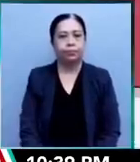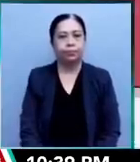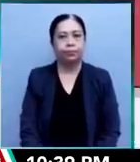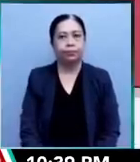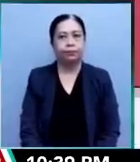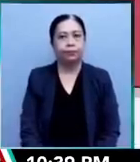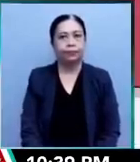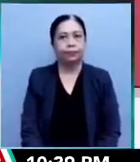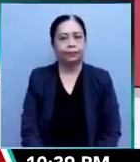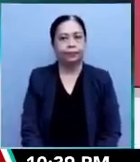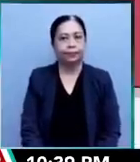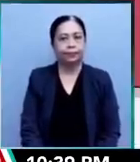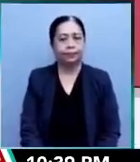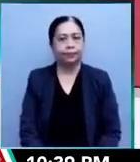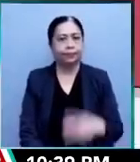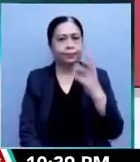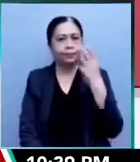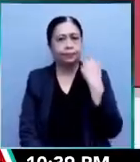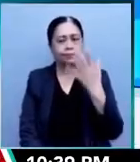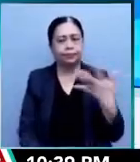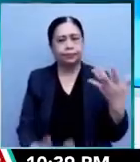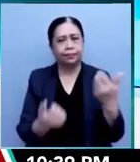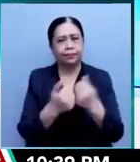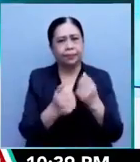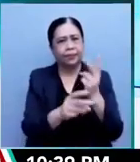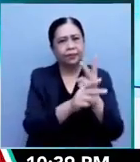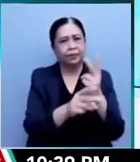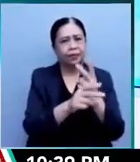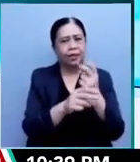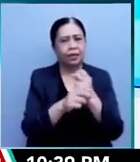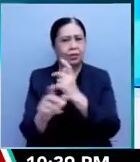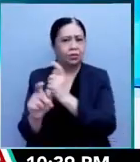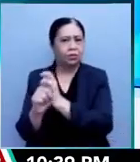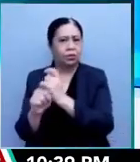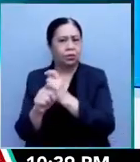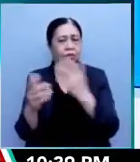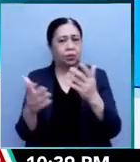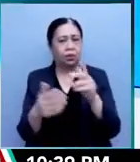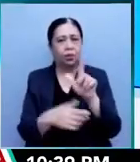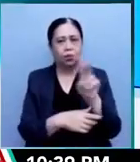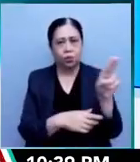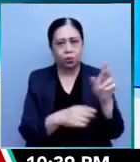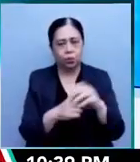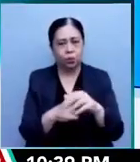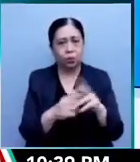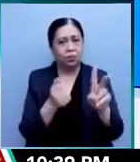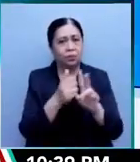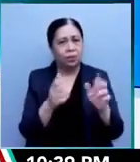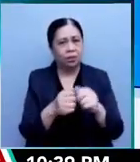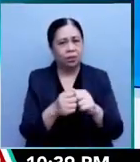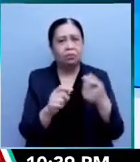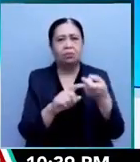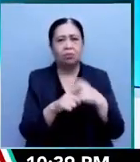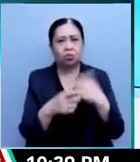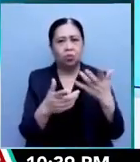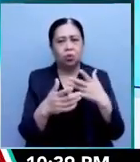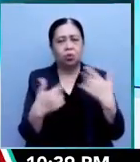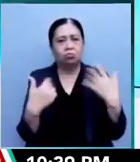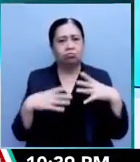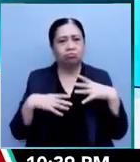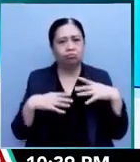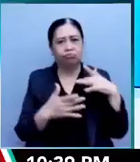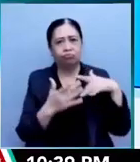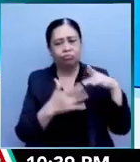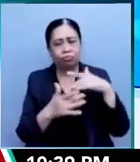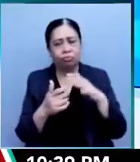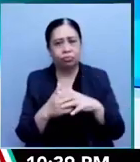anim ang patay sa banggaan ng van at trailer truck sa La Union ang mga biktima kagagaling lang sa pamamasyal my